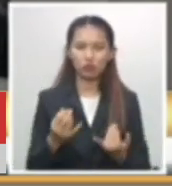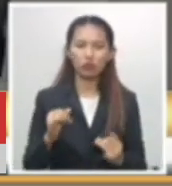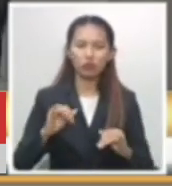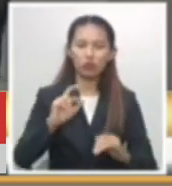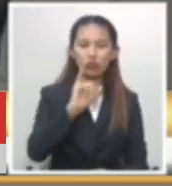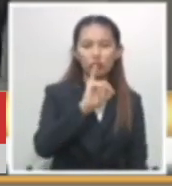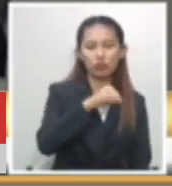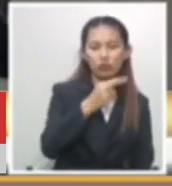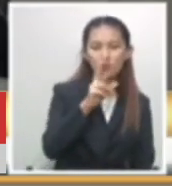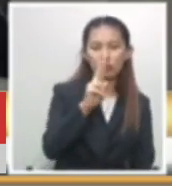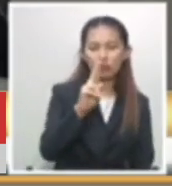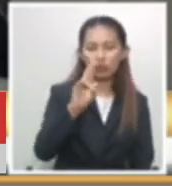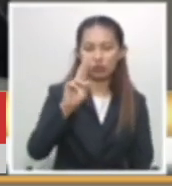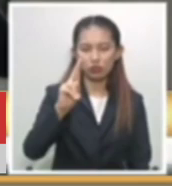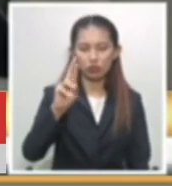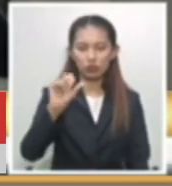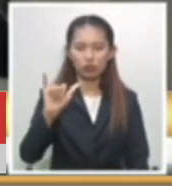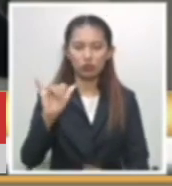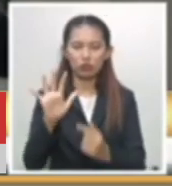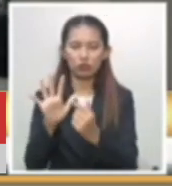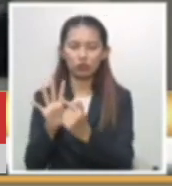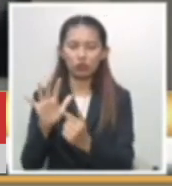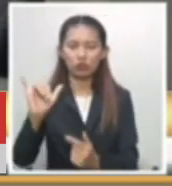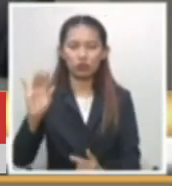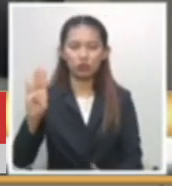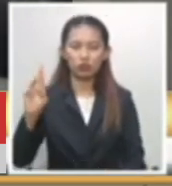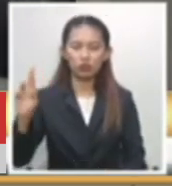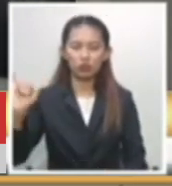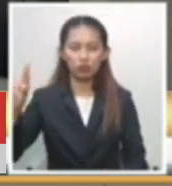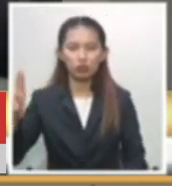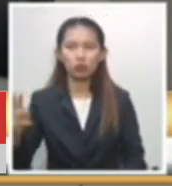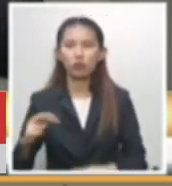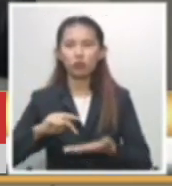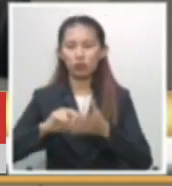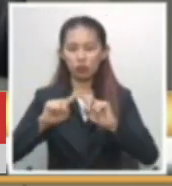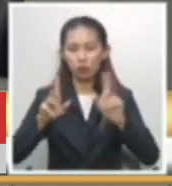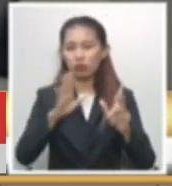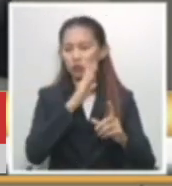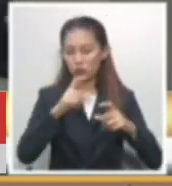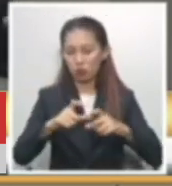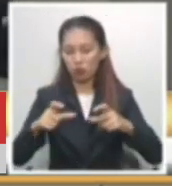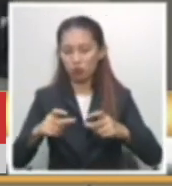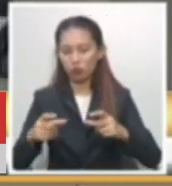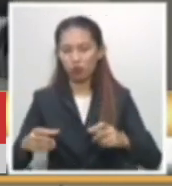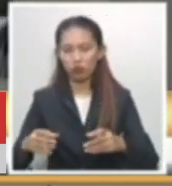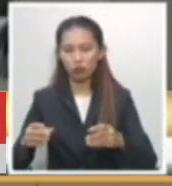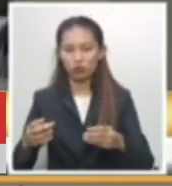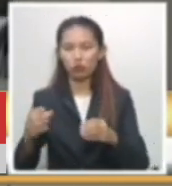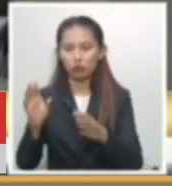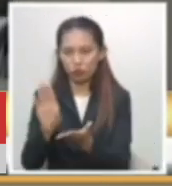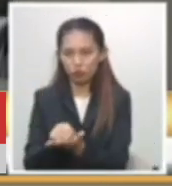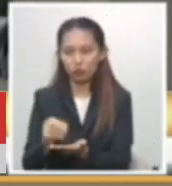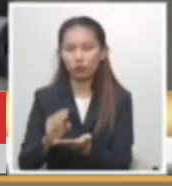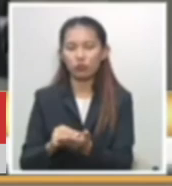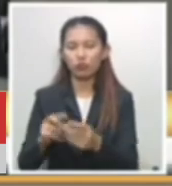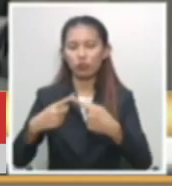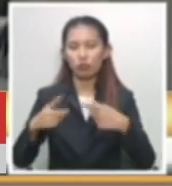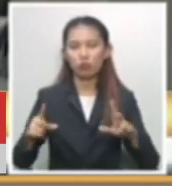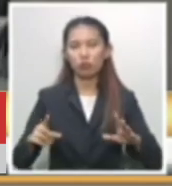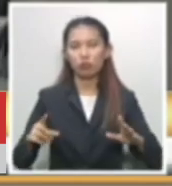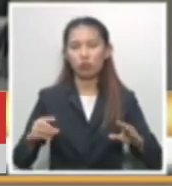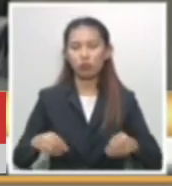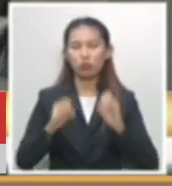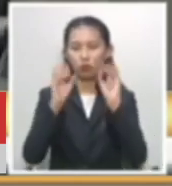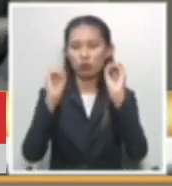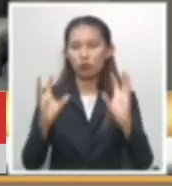ช่มีใบอนุญาตท่านประธานครับแล้วฝากรัฐบาลนี้ท่านน